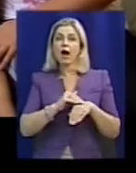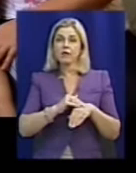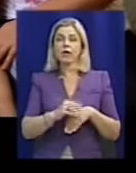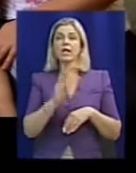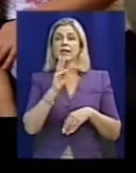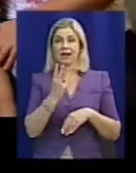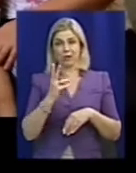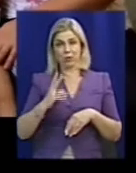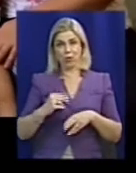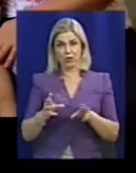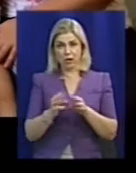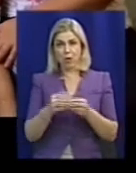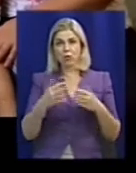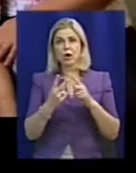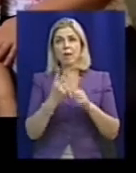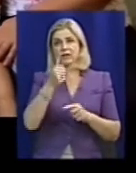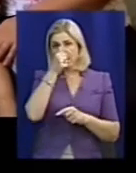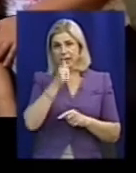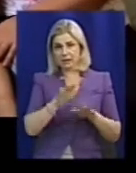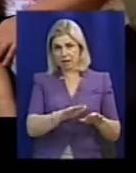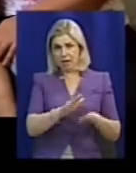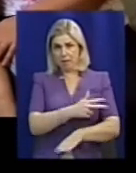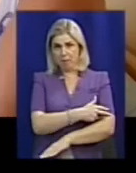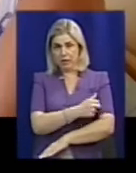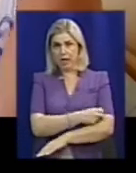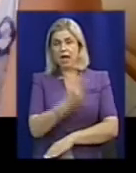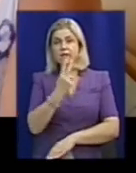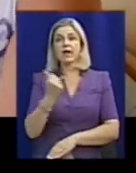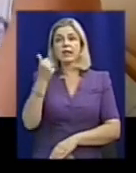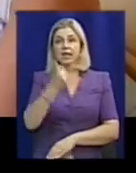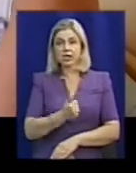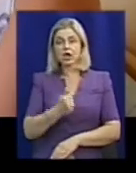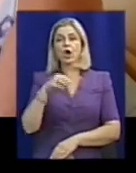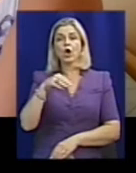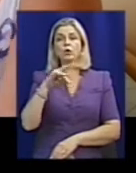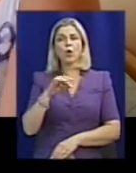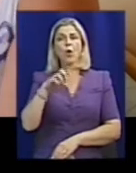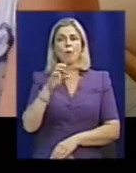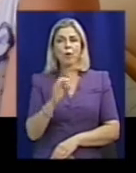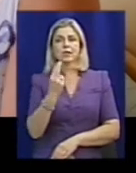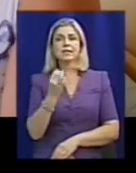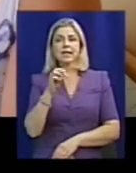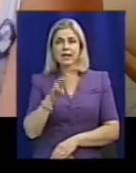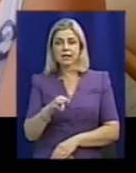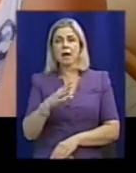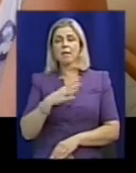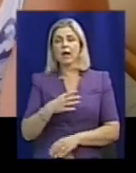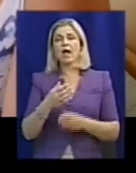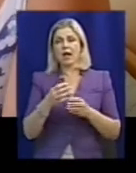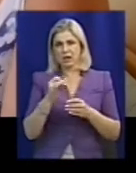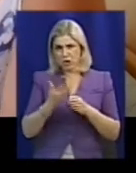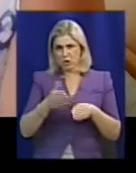3-річною донечкою в лікарні 1,5 місяці. 2 тижні тому до діагнозу тромбоцитопенія. Аналізи показали важкий імунодефіцит та